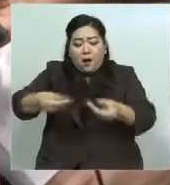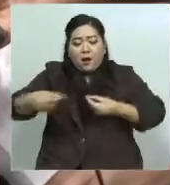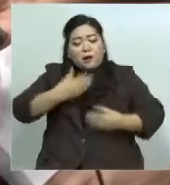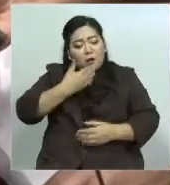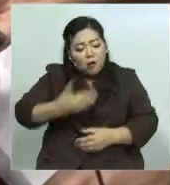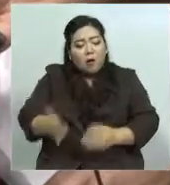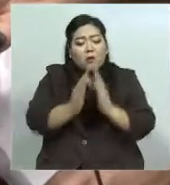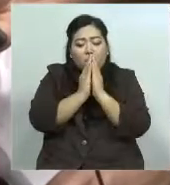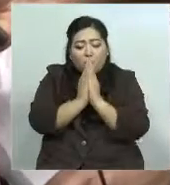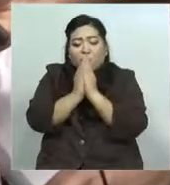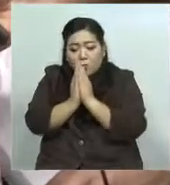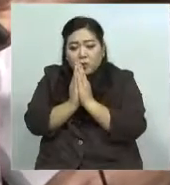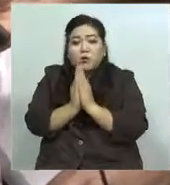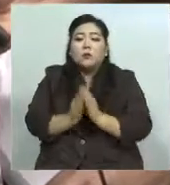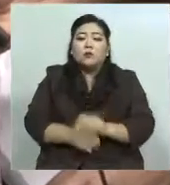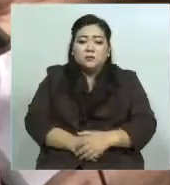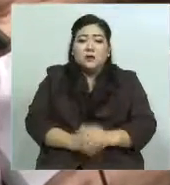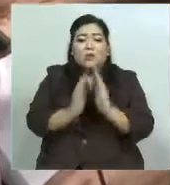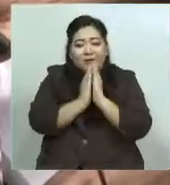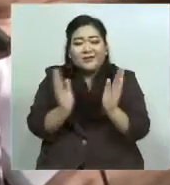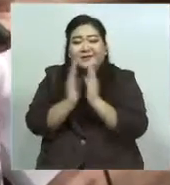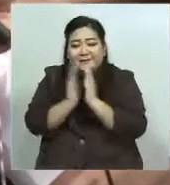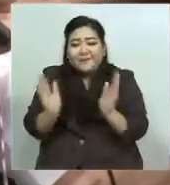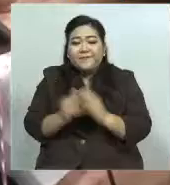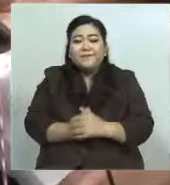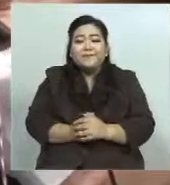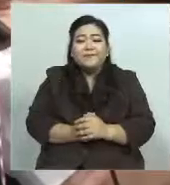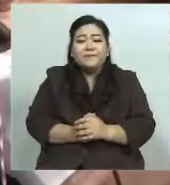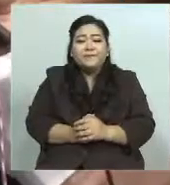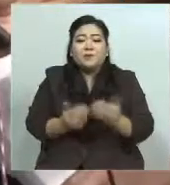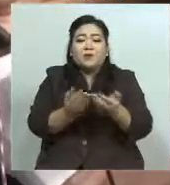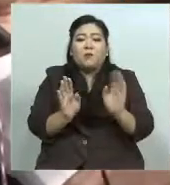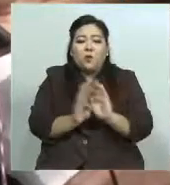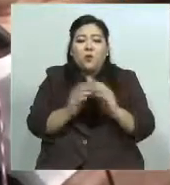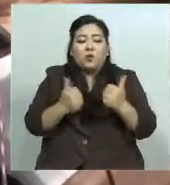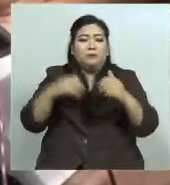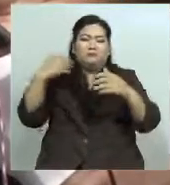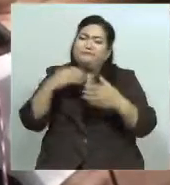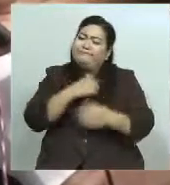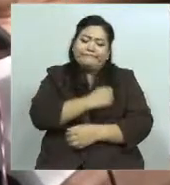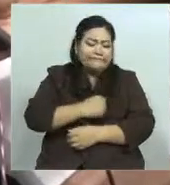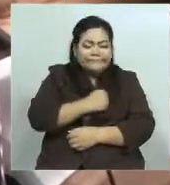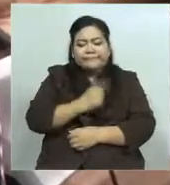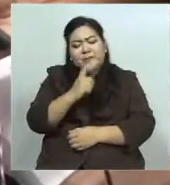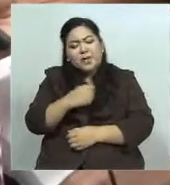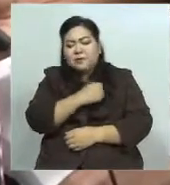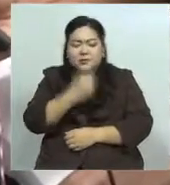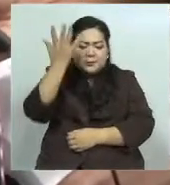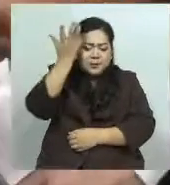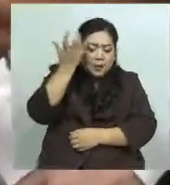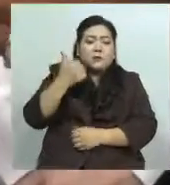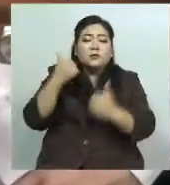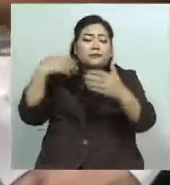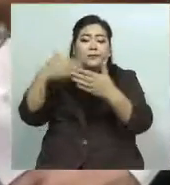ส่งมาให้น้องแพรน้องพลอยอย่างมากมายจริงๆช่วยทำให้เราก้าวข้ามผ่านวันที่ลำบากยากเย็นของเรามา